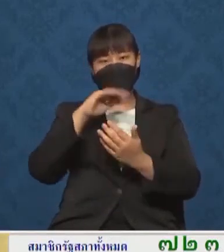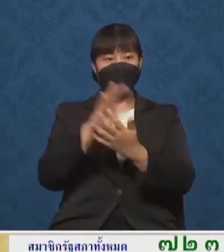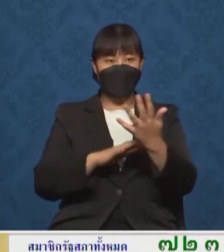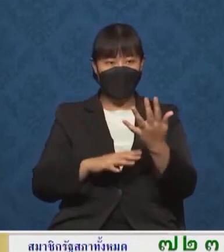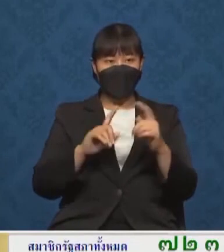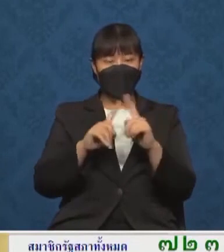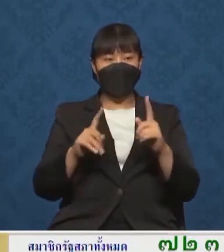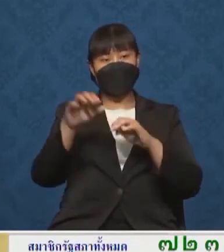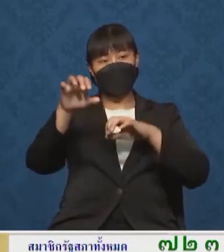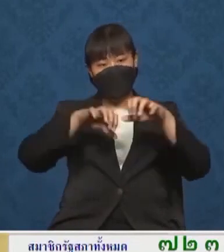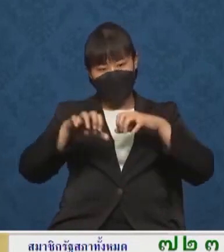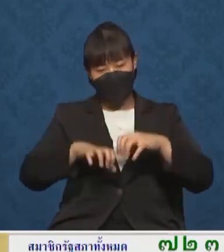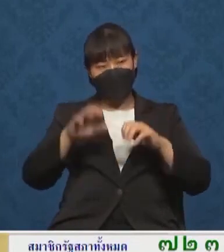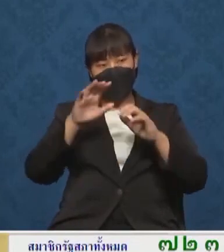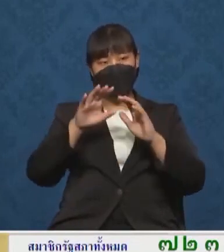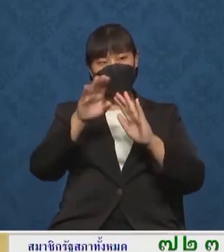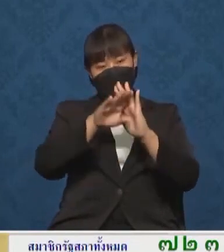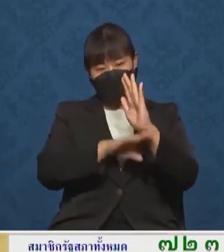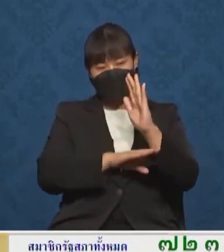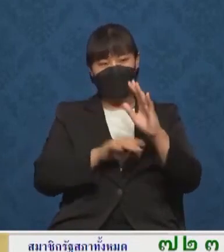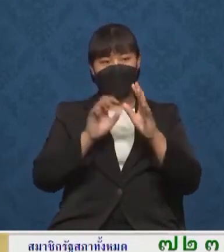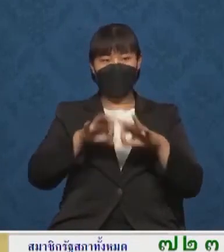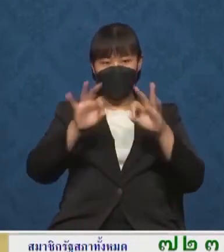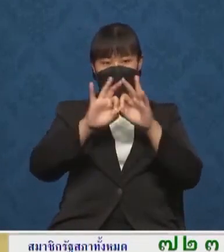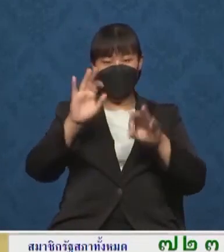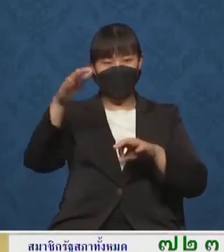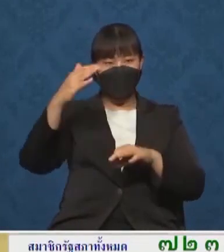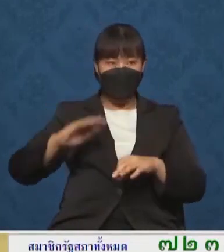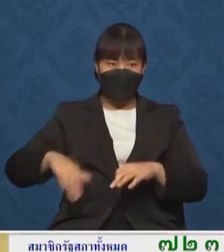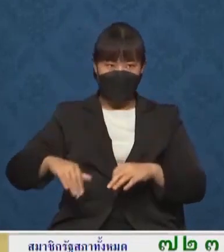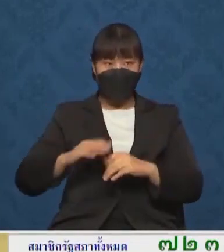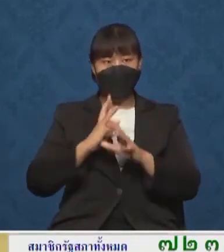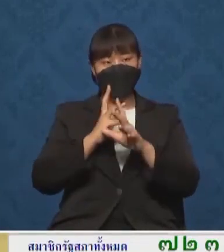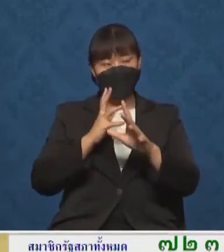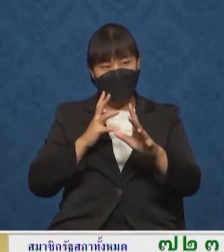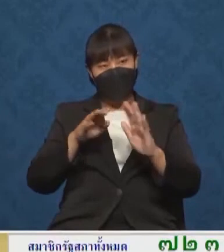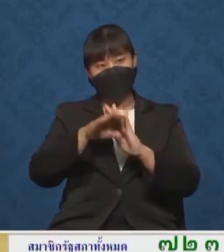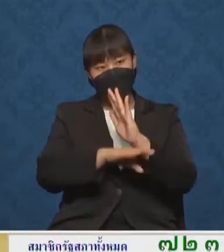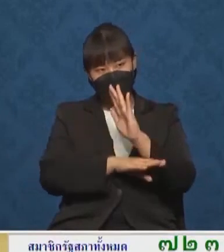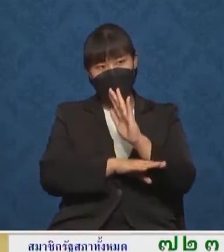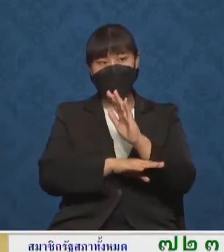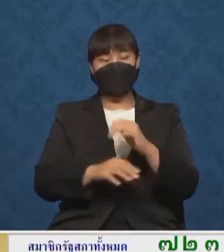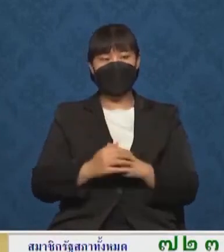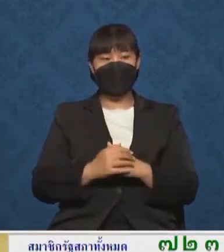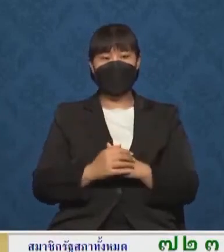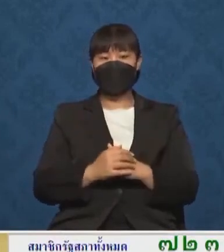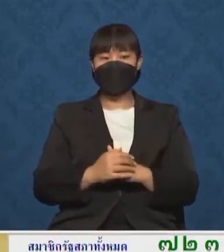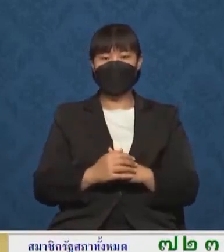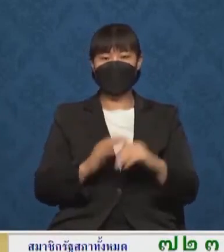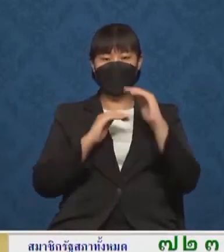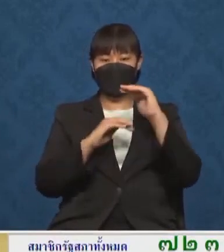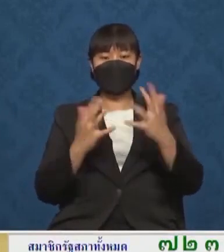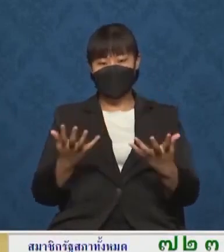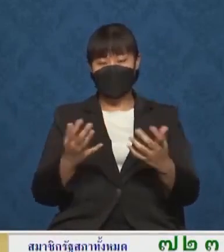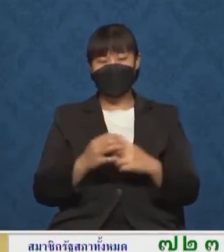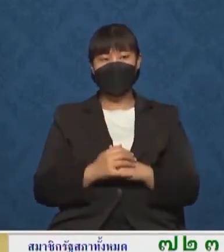ต่ลำดับความสำคัญว่าอะไรสำคัญก่อนสำคัญหลังซึ่งเป็นปัจจัยสำคัญที่จะทำให้การปฏิรูปนั้นสำเร็จกลับไม่ได้ถูกระบุไว้นะครับและ